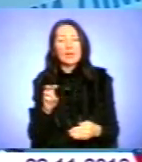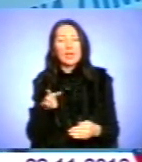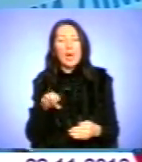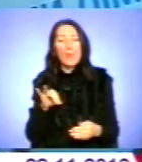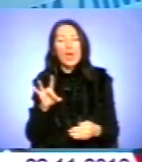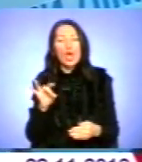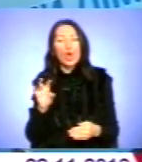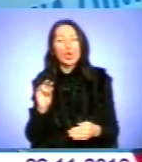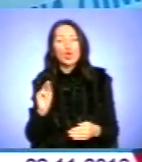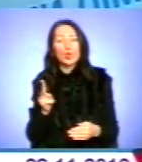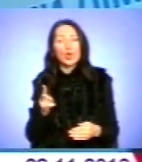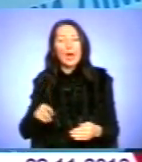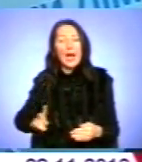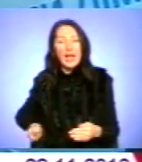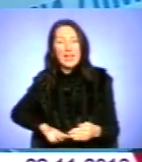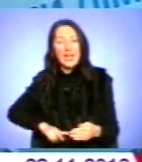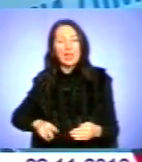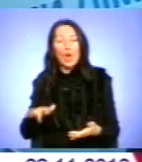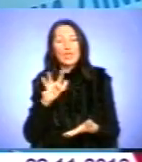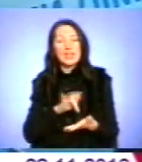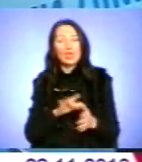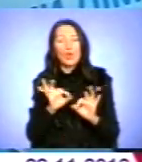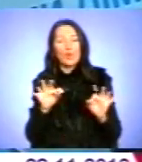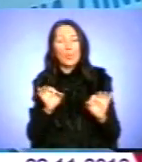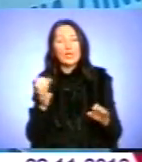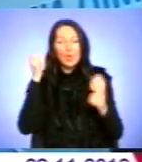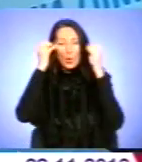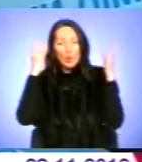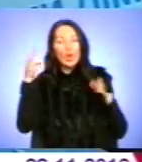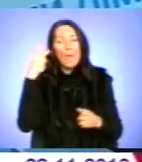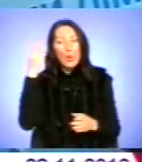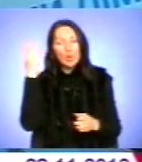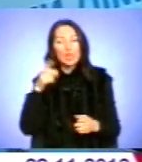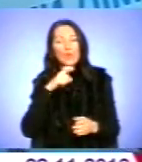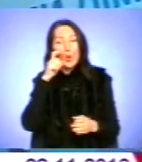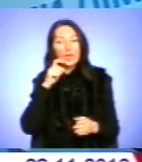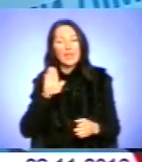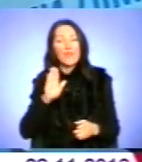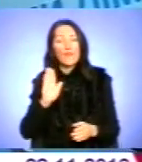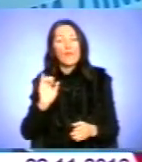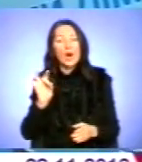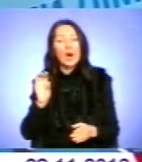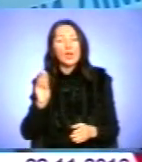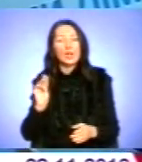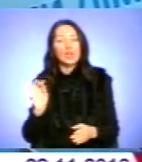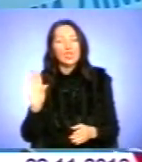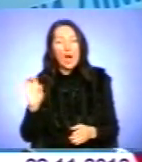директор Центрум інформації і культури посольства України в Варшаві, нас